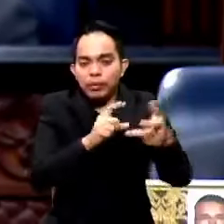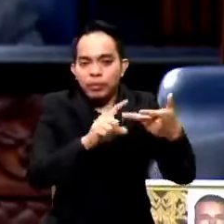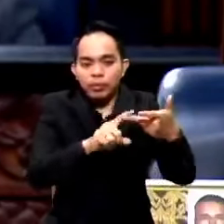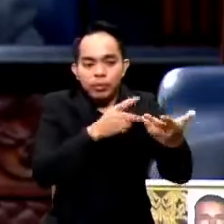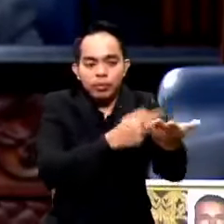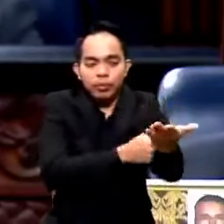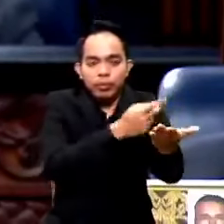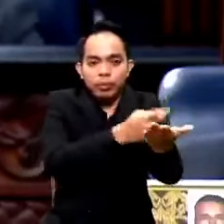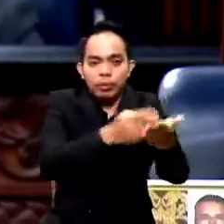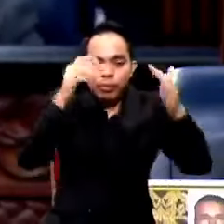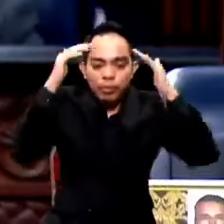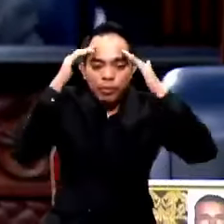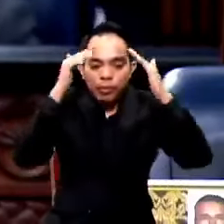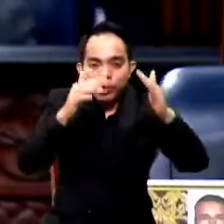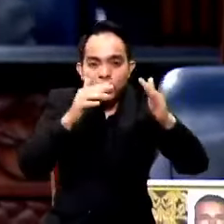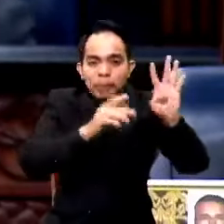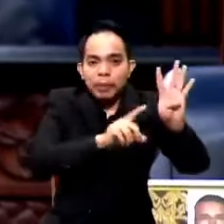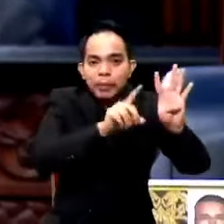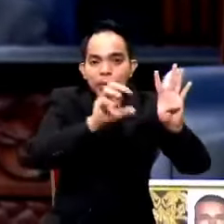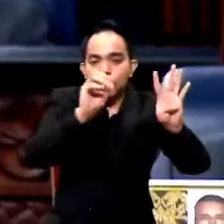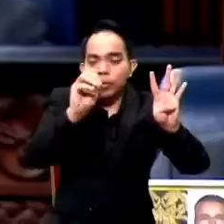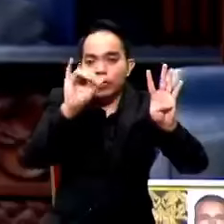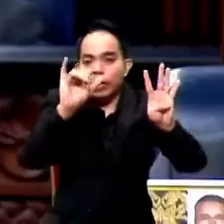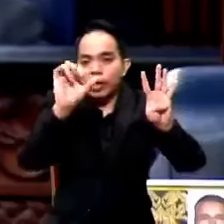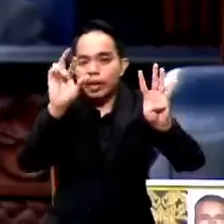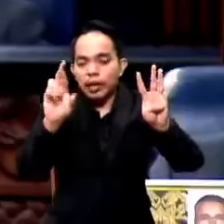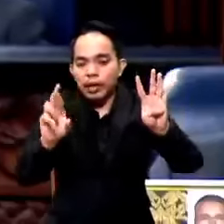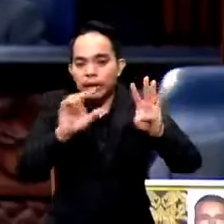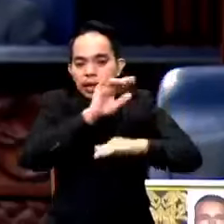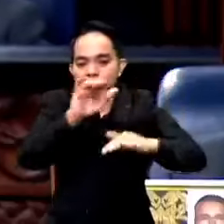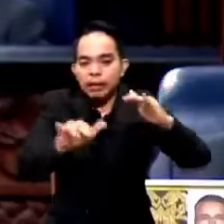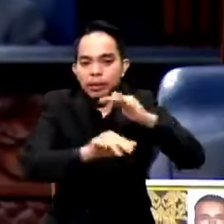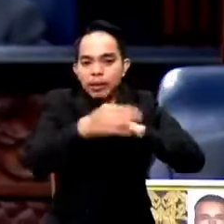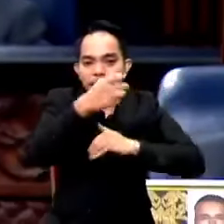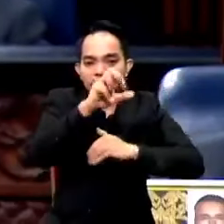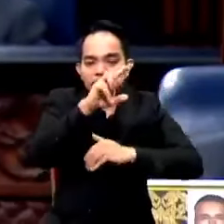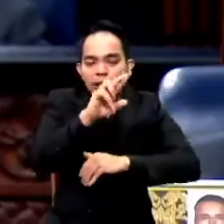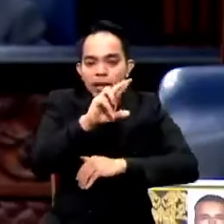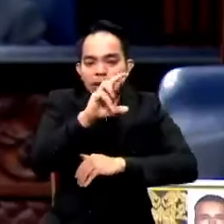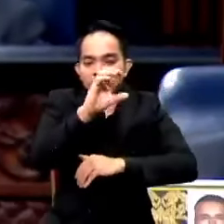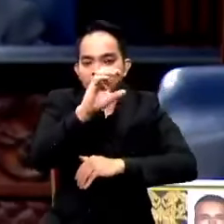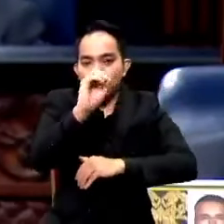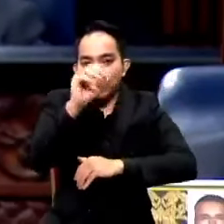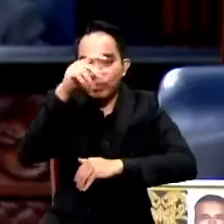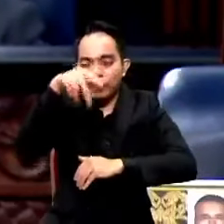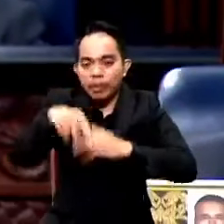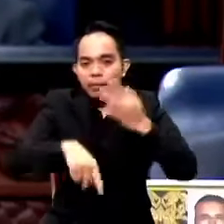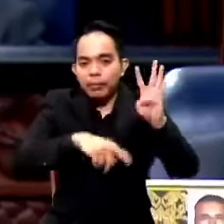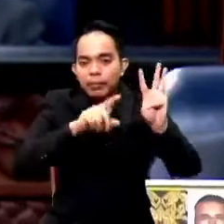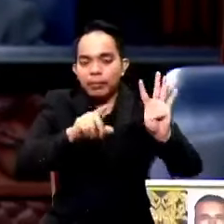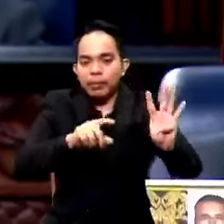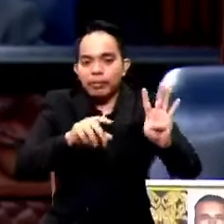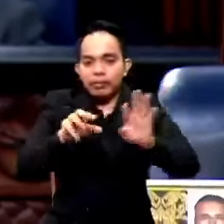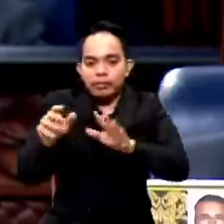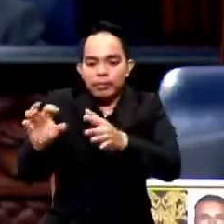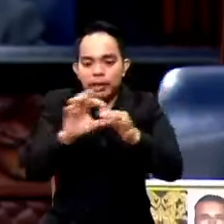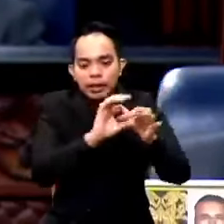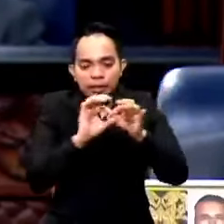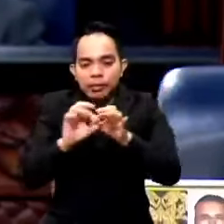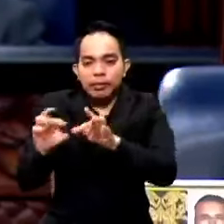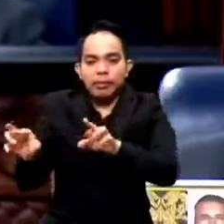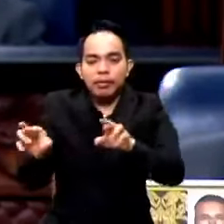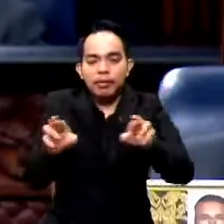berfokuskan industri 4.0 di bawah HRD keempat kerjasama strategik dan pusat